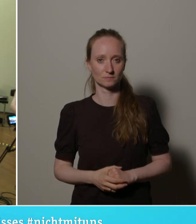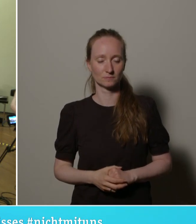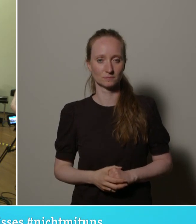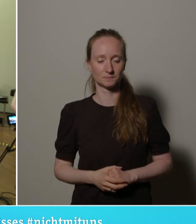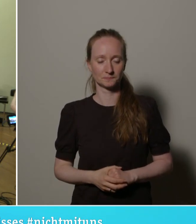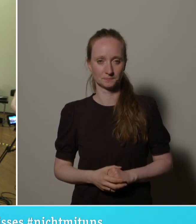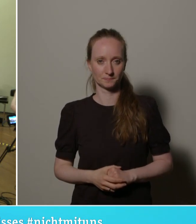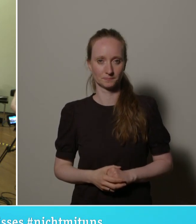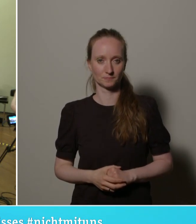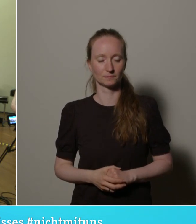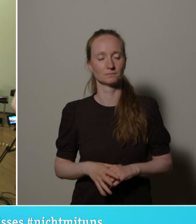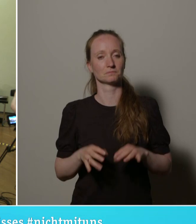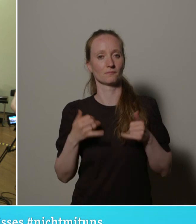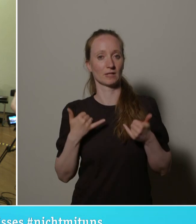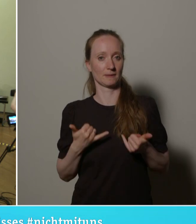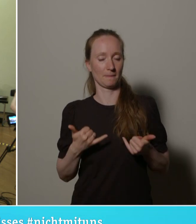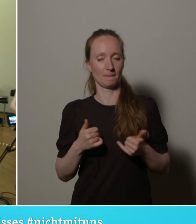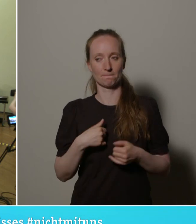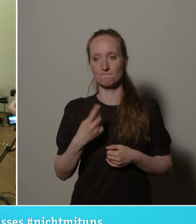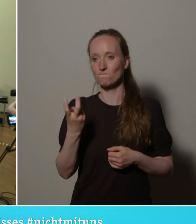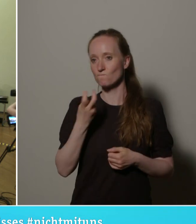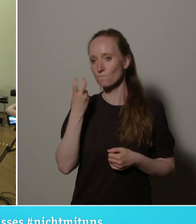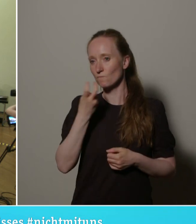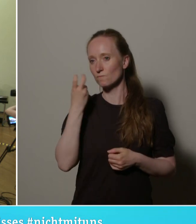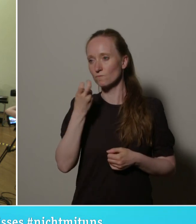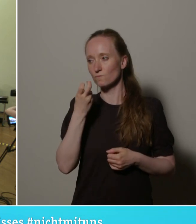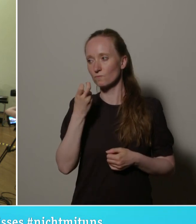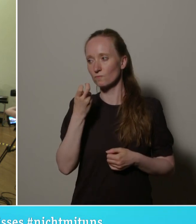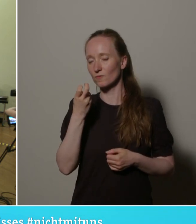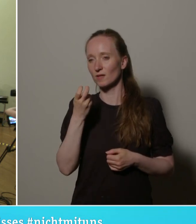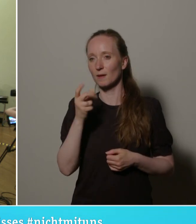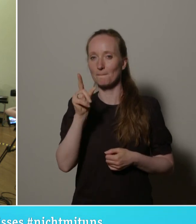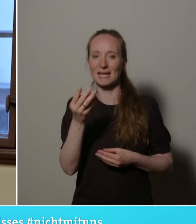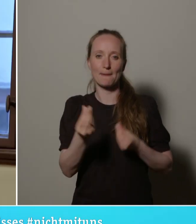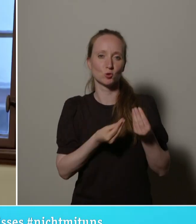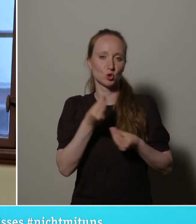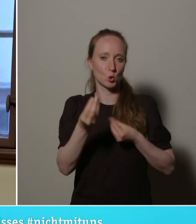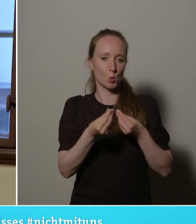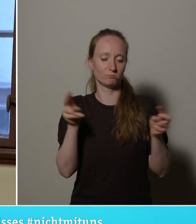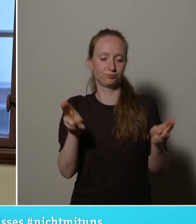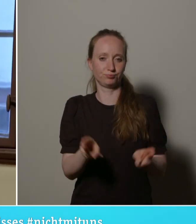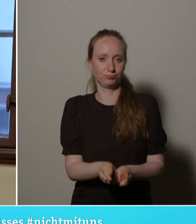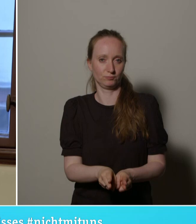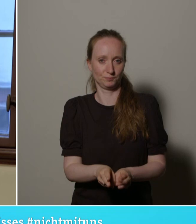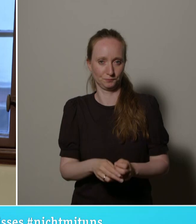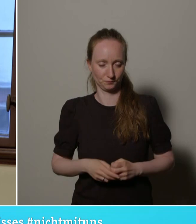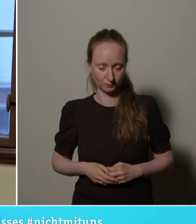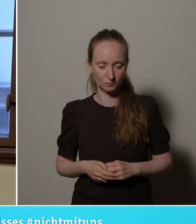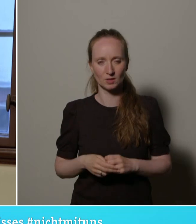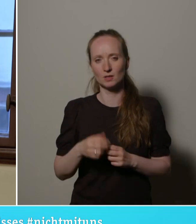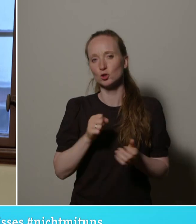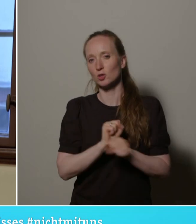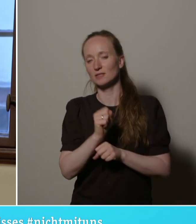Ich versuche das mit etwas weniger Emotionalität, aber noch mal einige Punkte